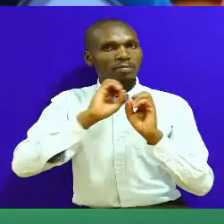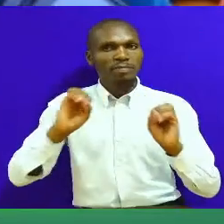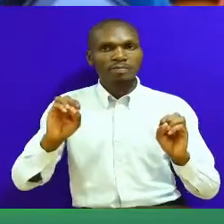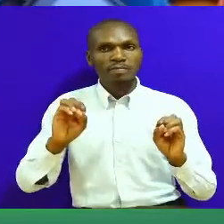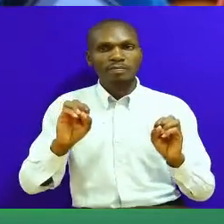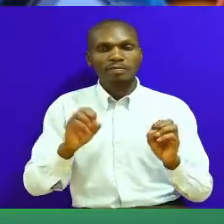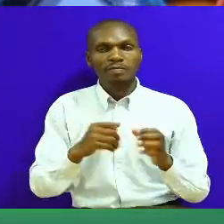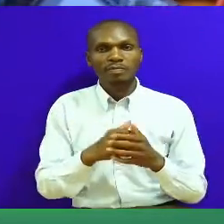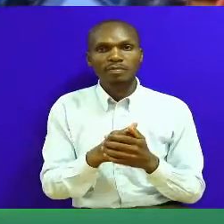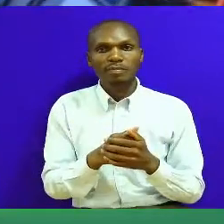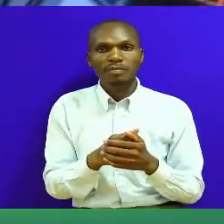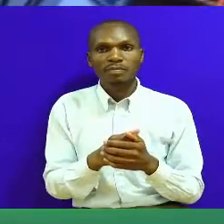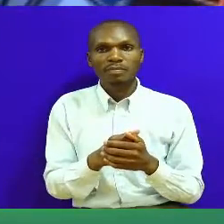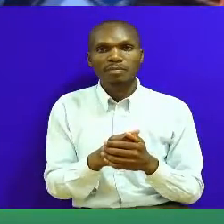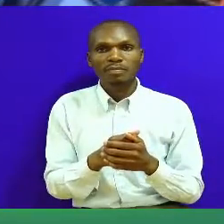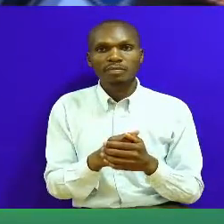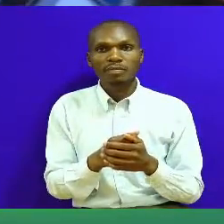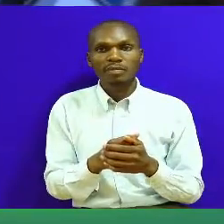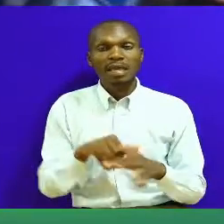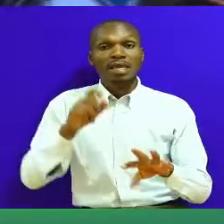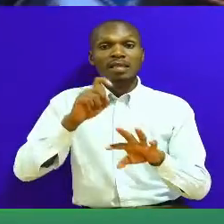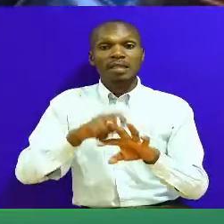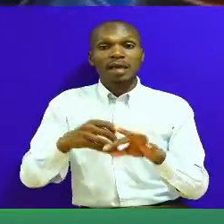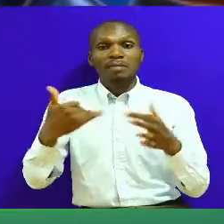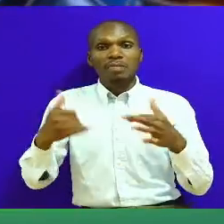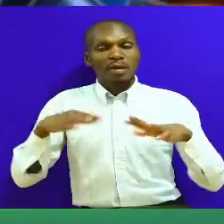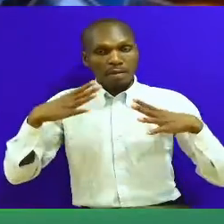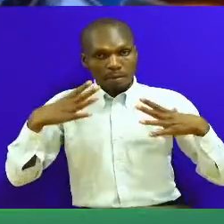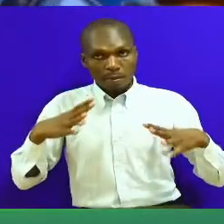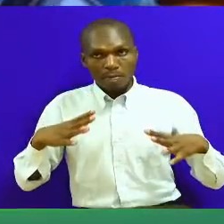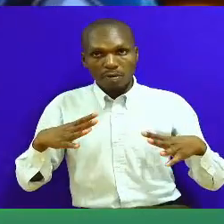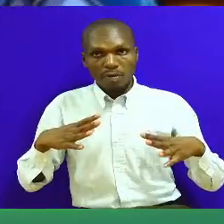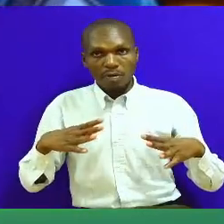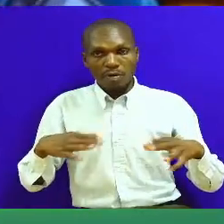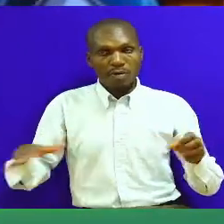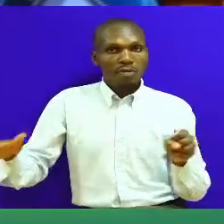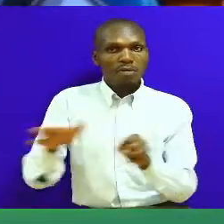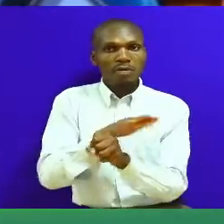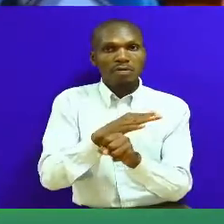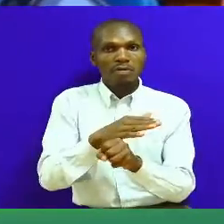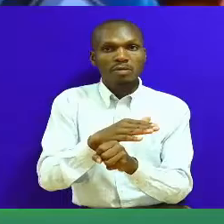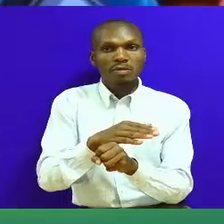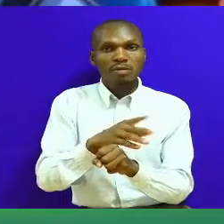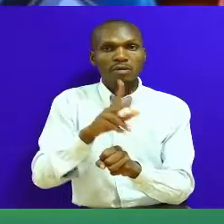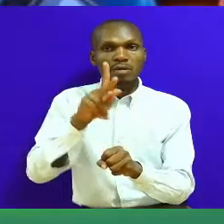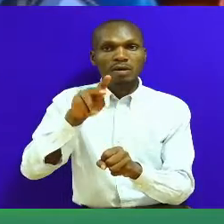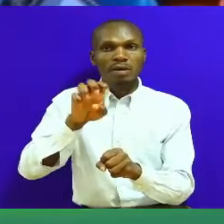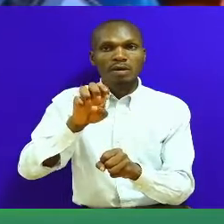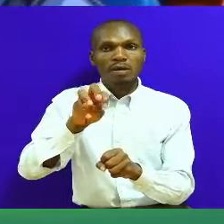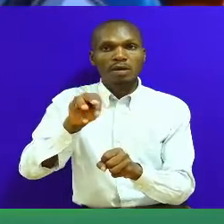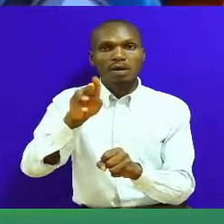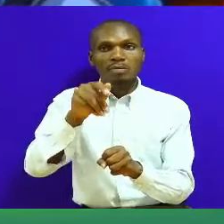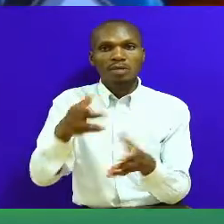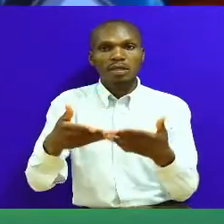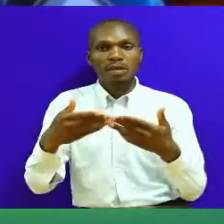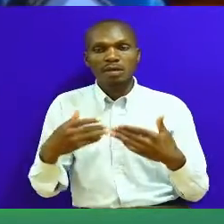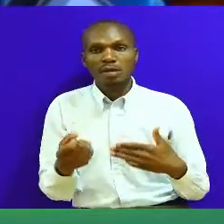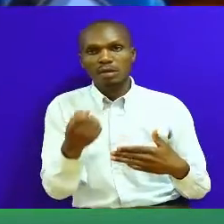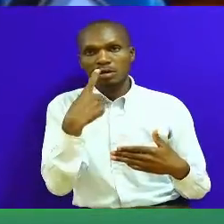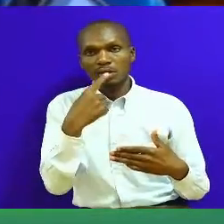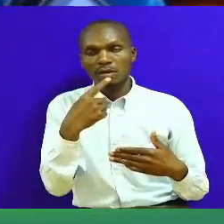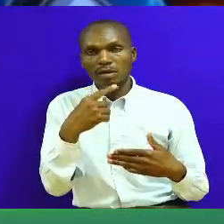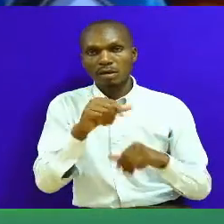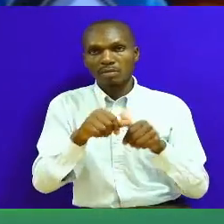Igo tuaire opportunity abantu ba meds na borobu atu supplier maliogo. Lere batu wa maliogo chimirioni